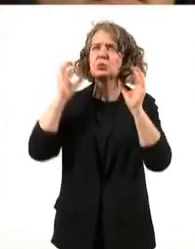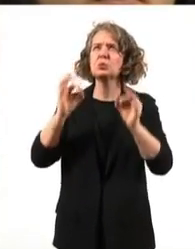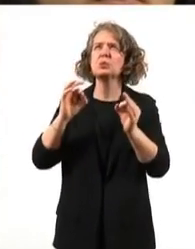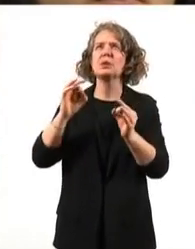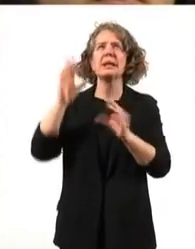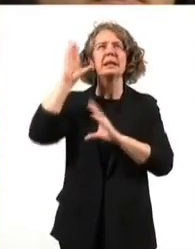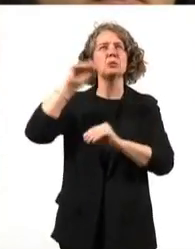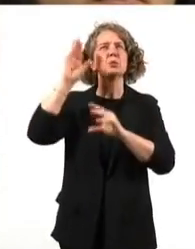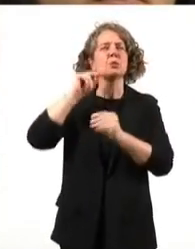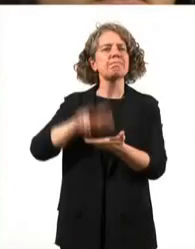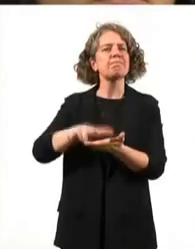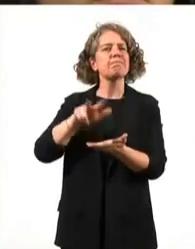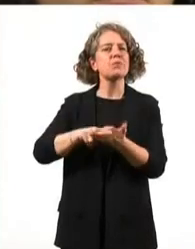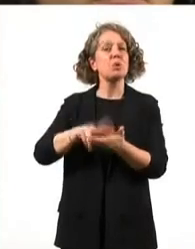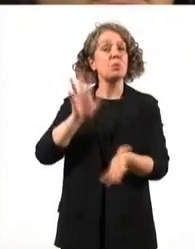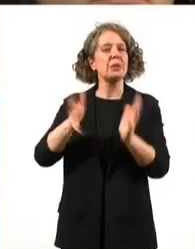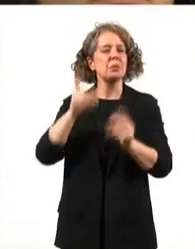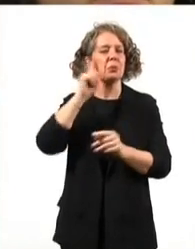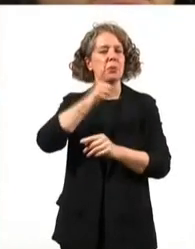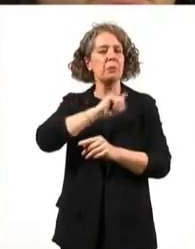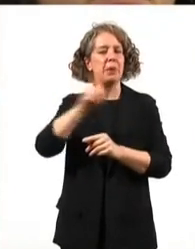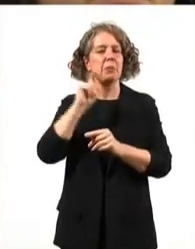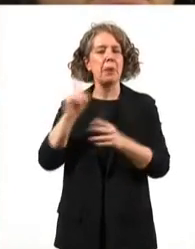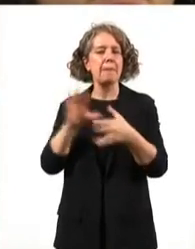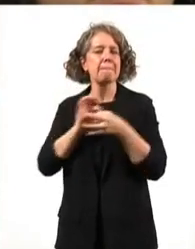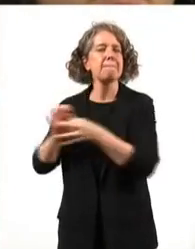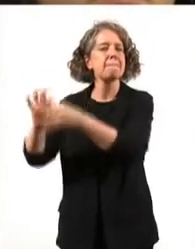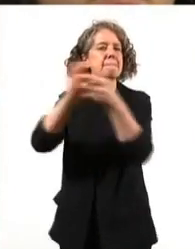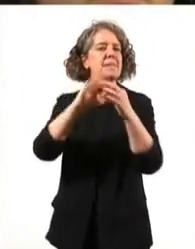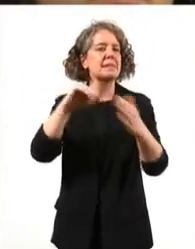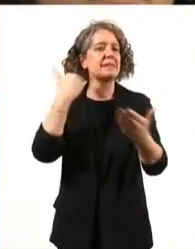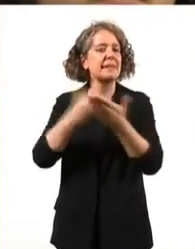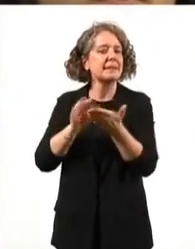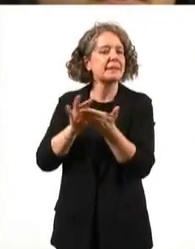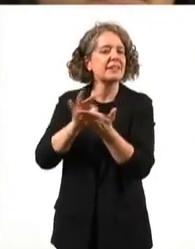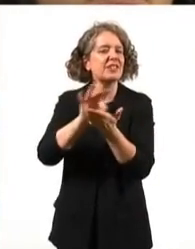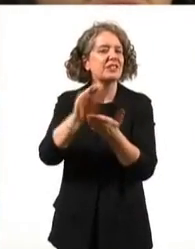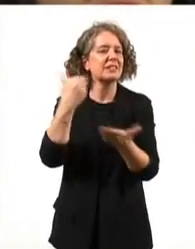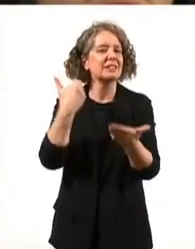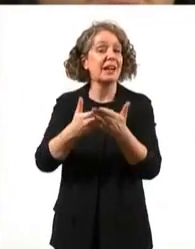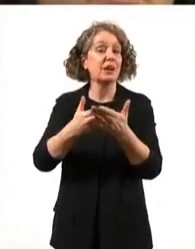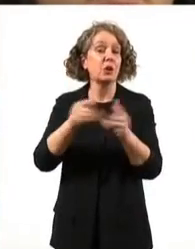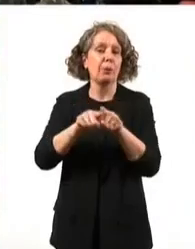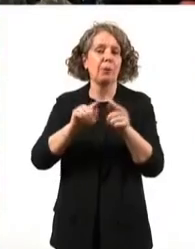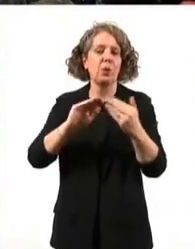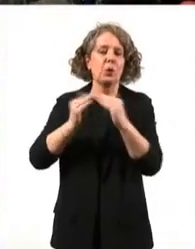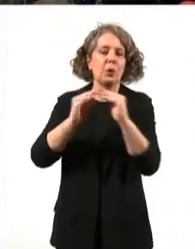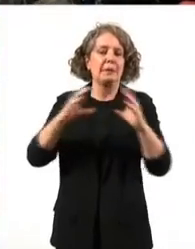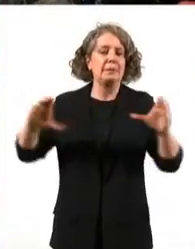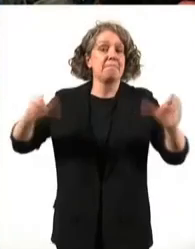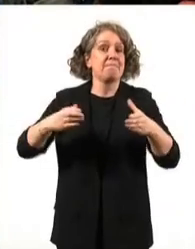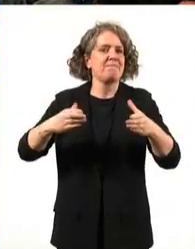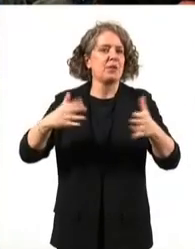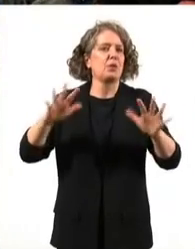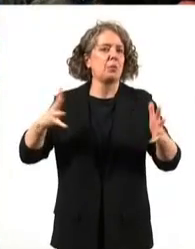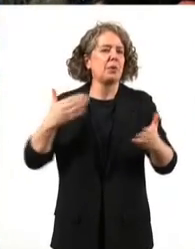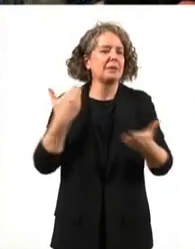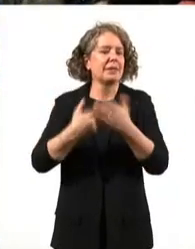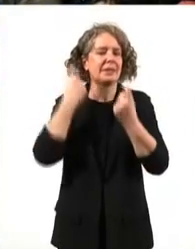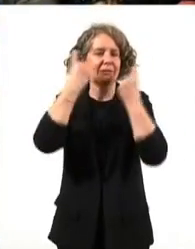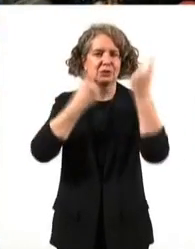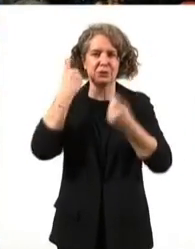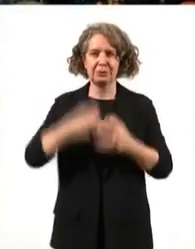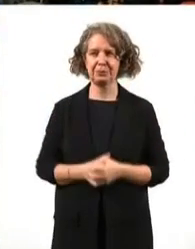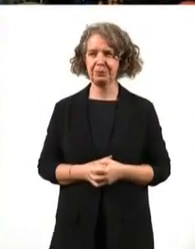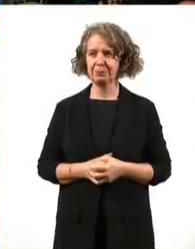s'il ne peut pas y avoir des alliances ou des stratégies de ce type. C'était le petit volet collectivité que je voulais ajouter. Madame la ministre, Sylvie